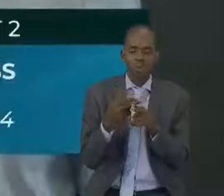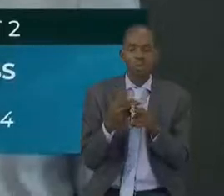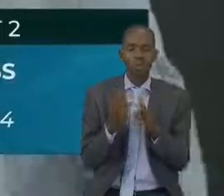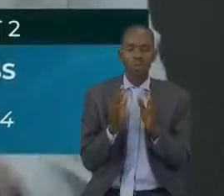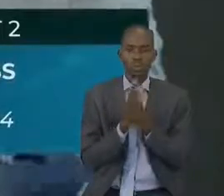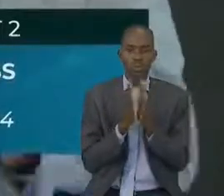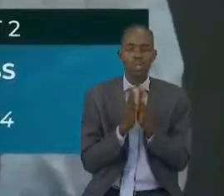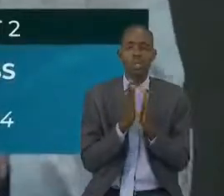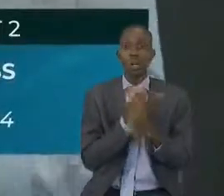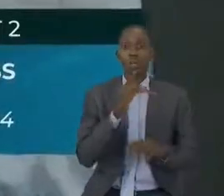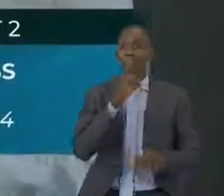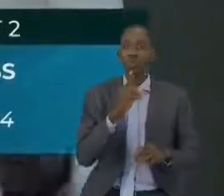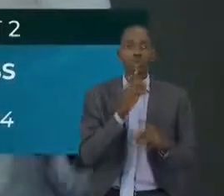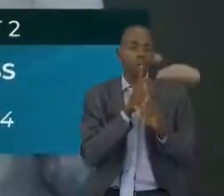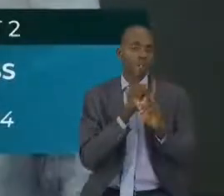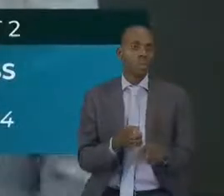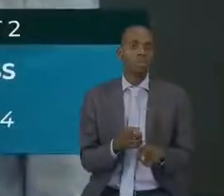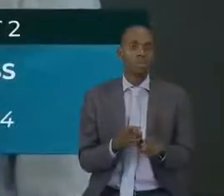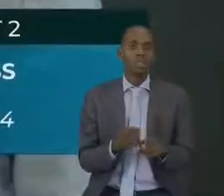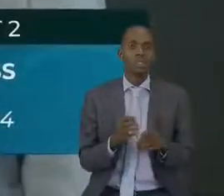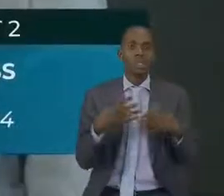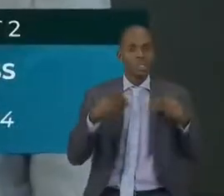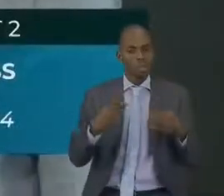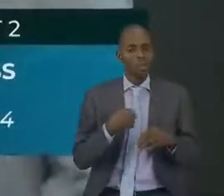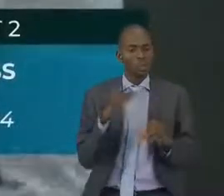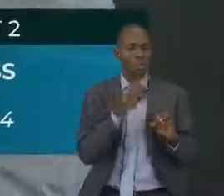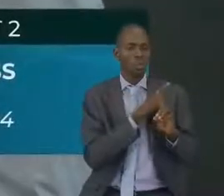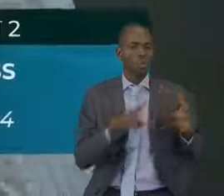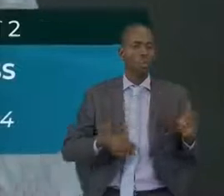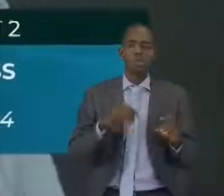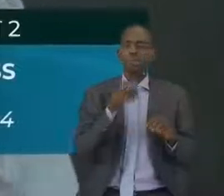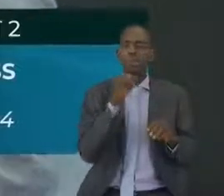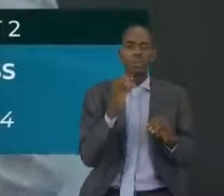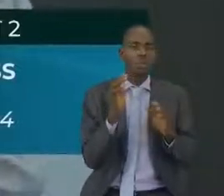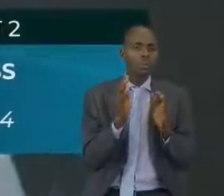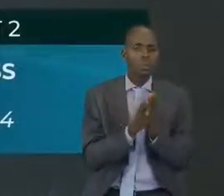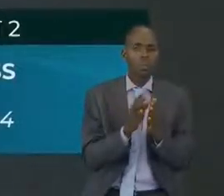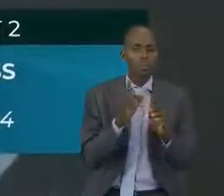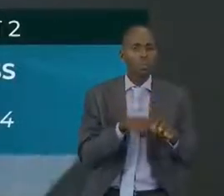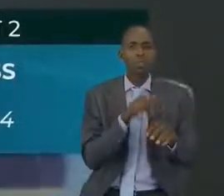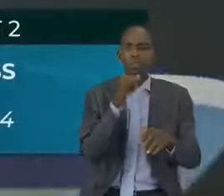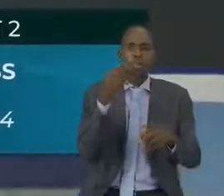certain. Guéris-moi. Il n'a même pas mentionné la maladie.